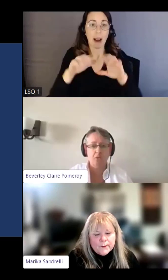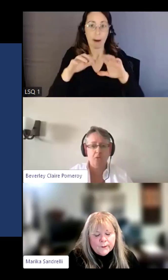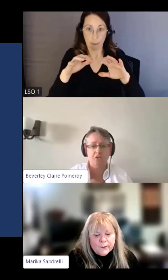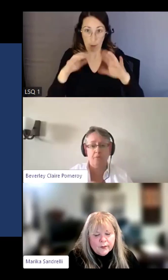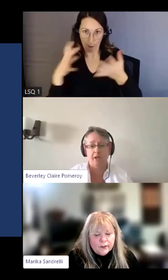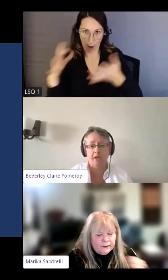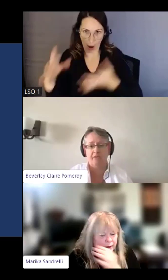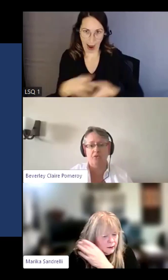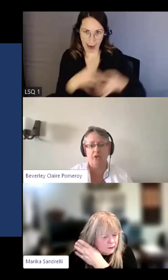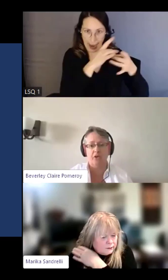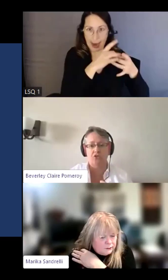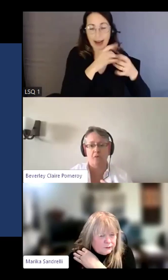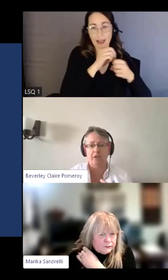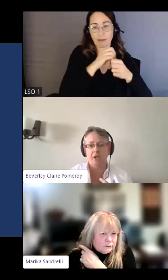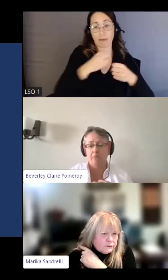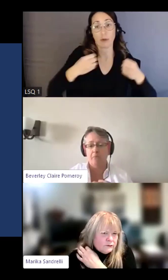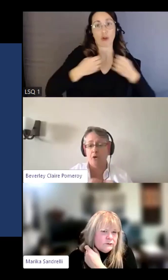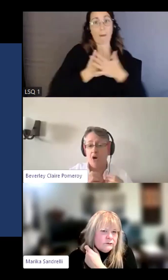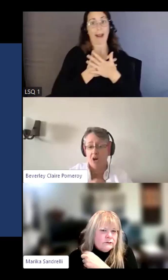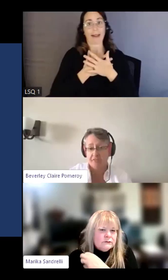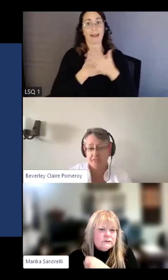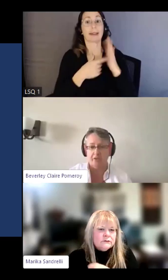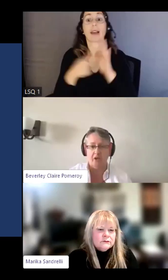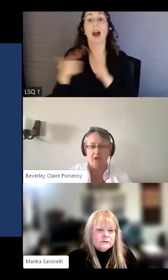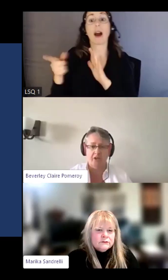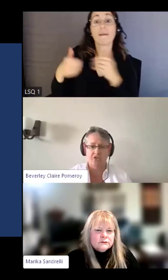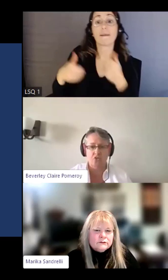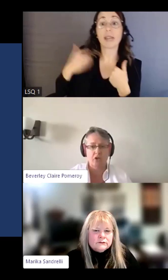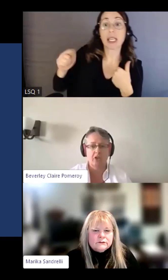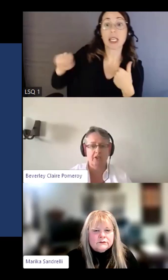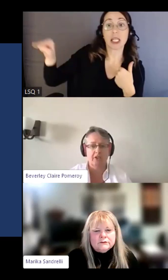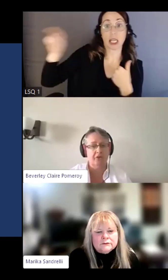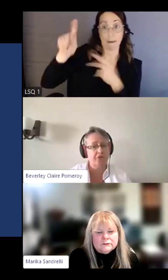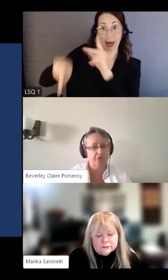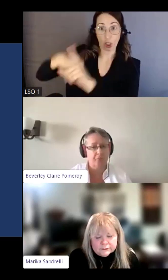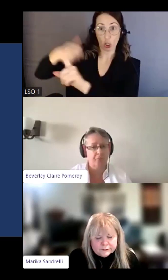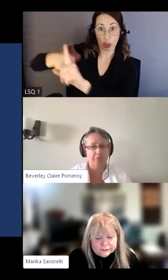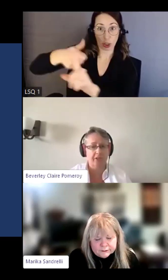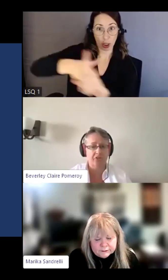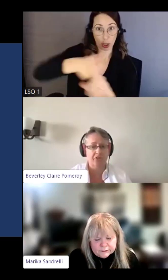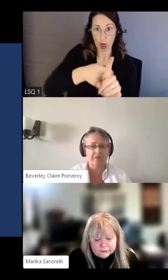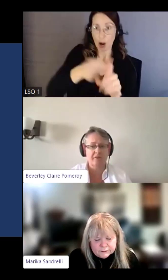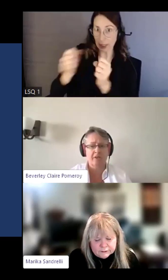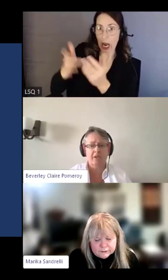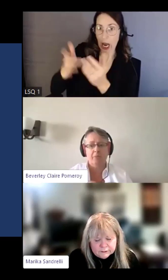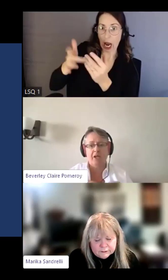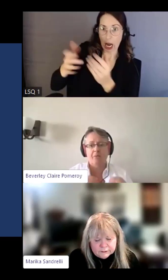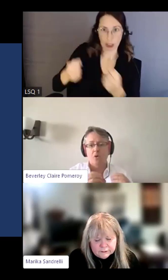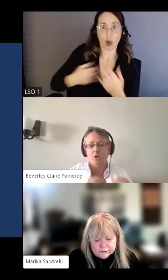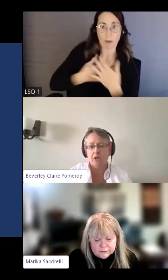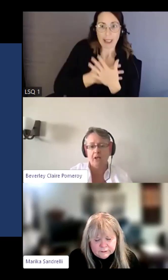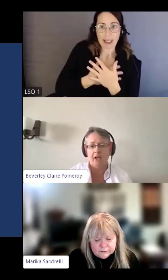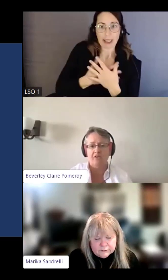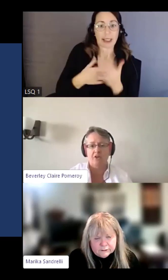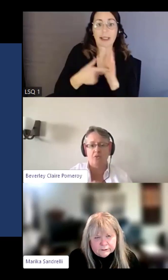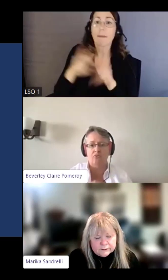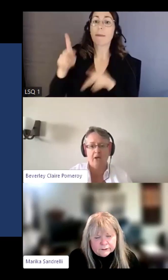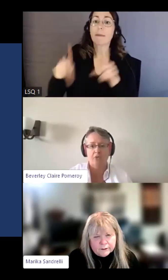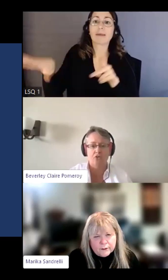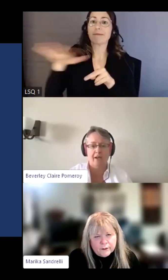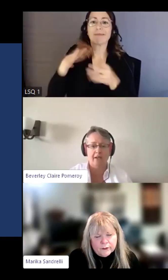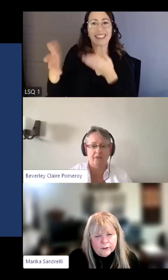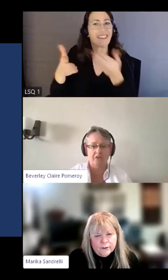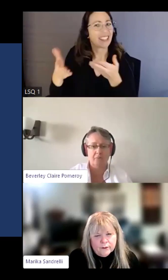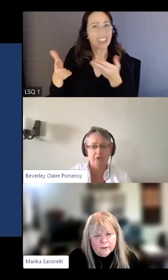exposées au traumatisme et souvent, ce sont des populations qui sont mal desservies et c'est eux qui organisent leur vie ou en tout cas dont